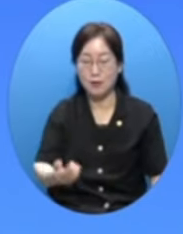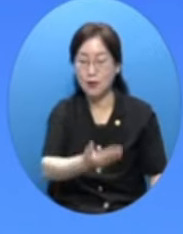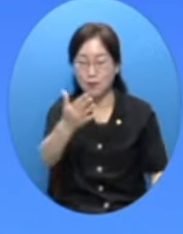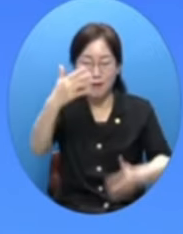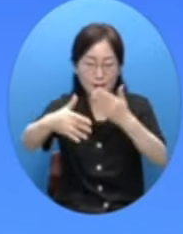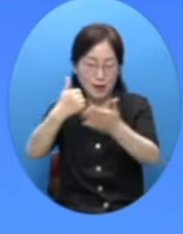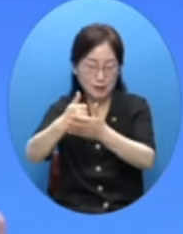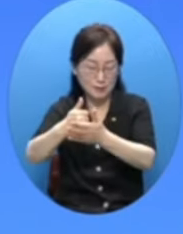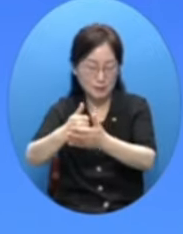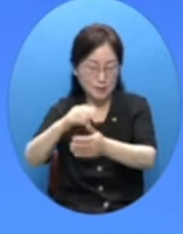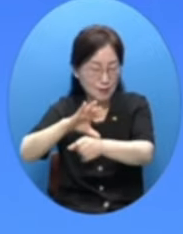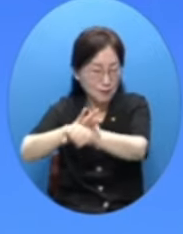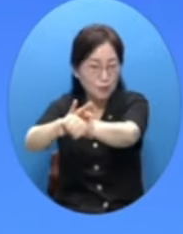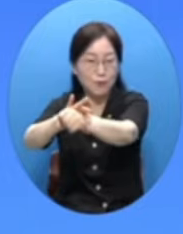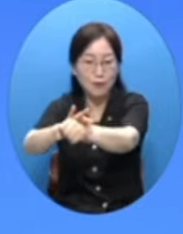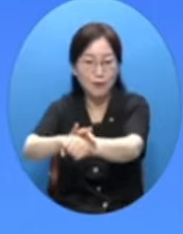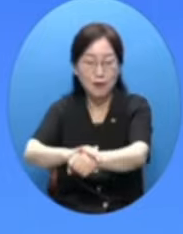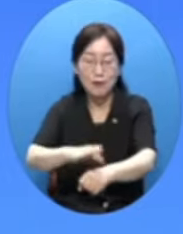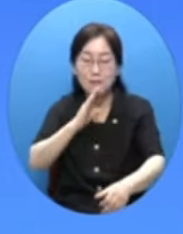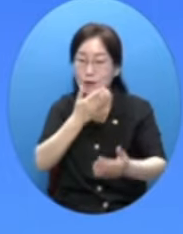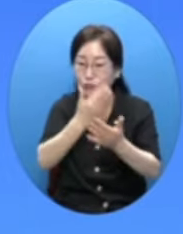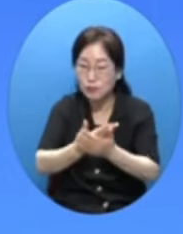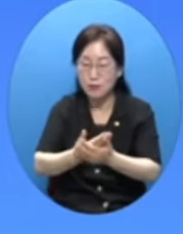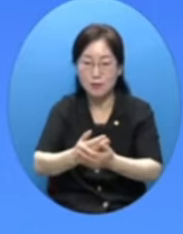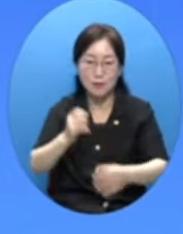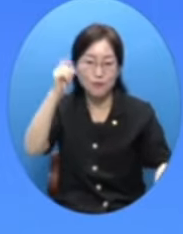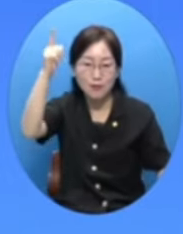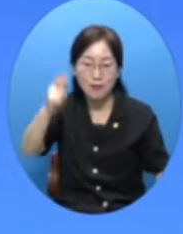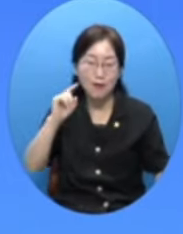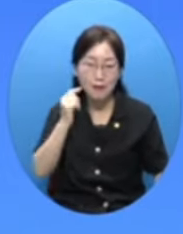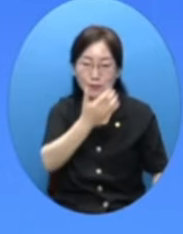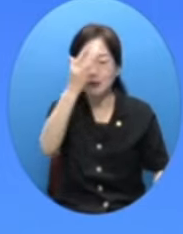붙들려서 정말로 귀하게 위대하게